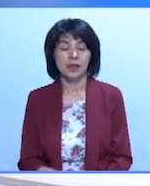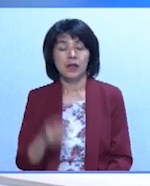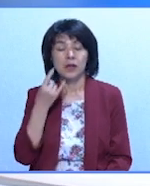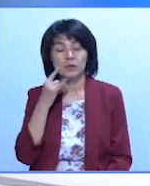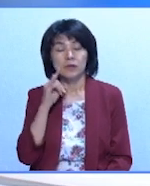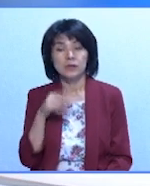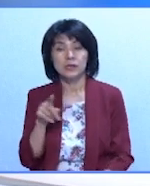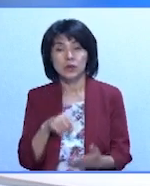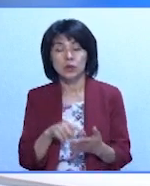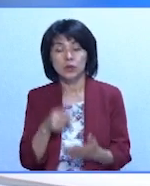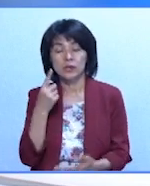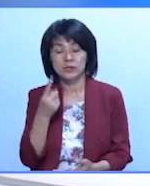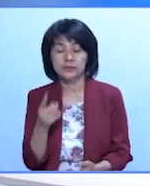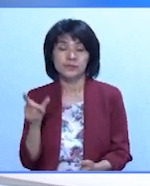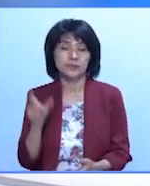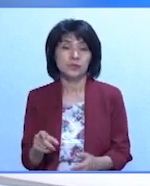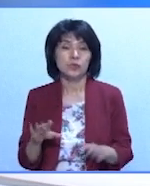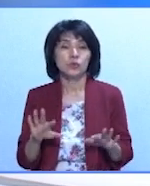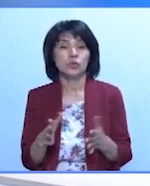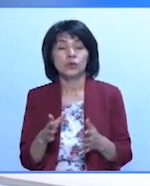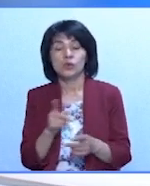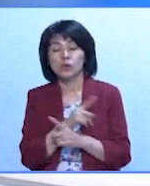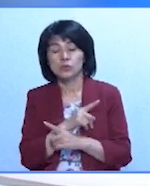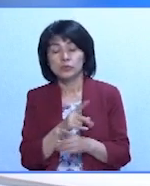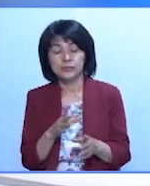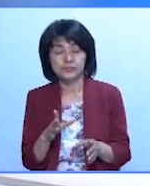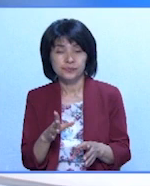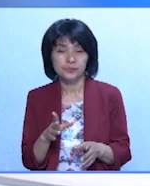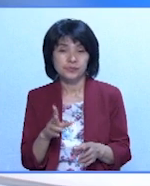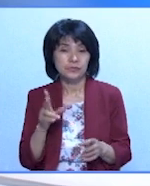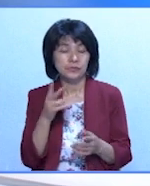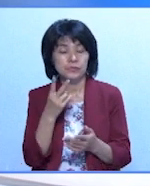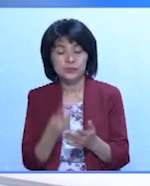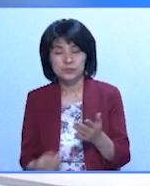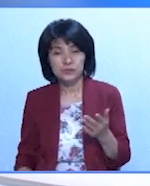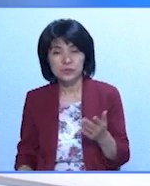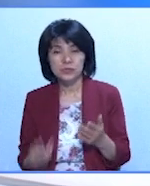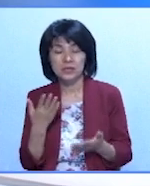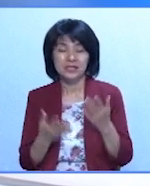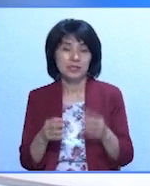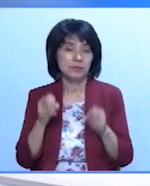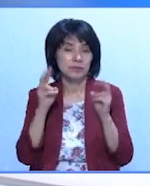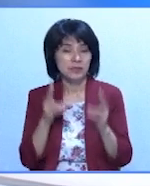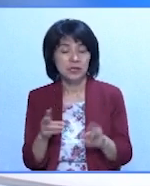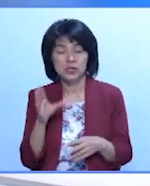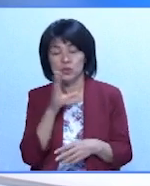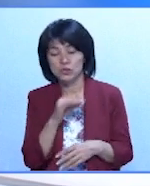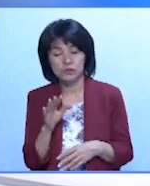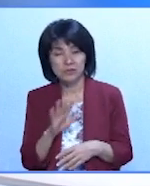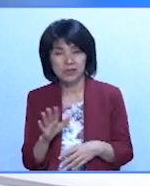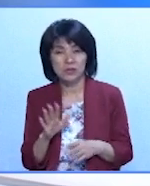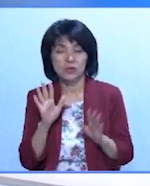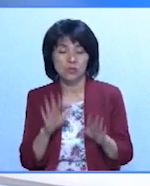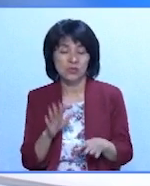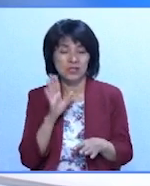Павлодар қаласының бір тұрғыны суға кетіп қала жаздады. Егер құтқару қызметінің мамандары дер кезінде жетпегенде, әйел адам